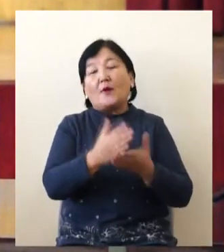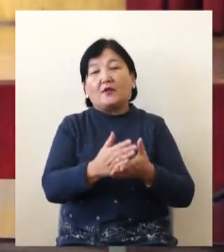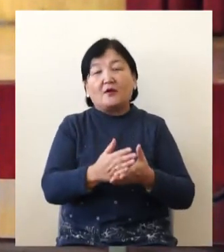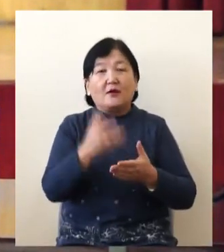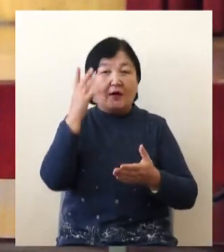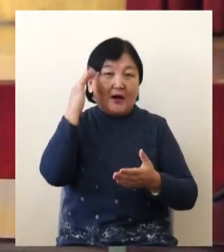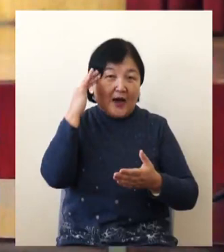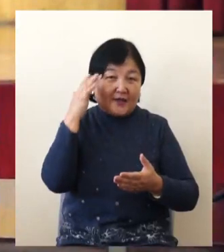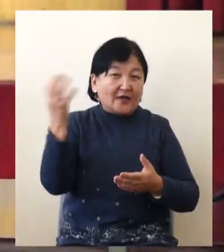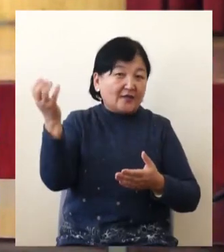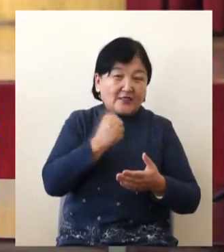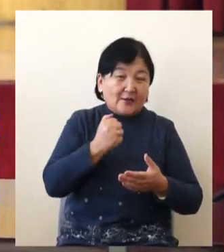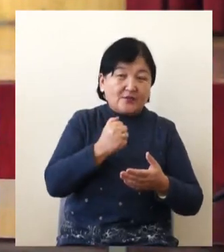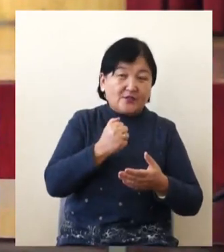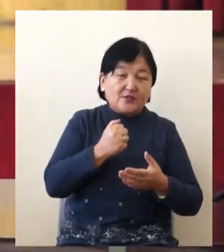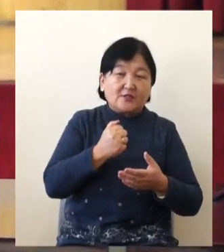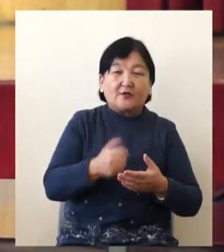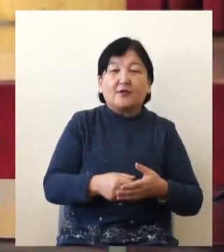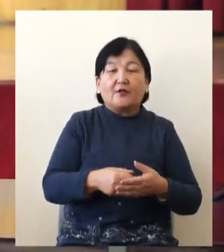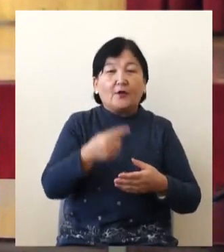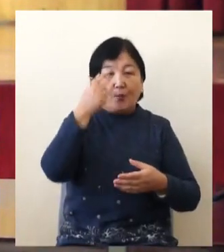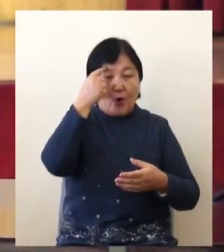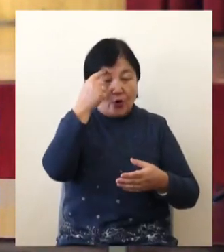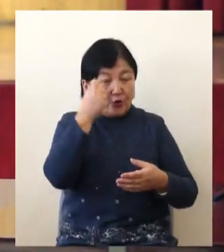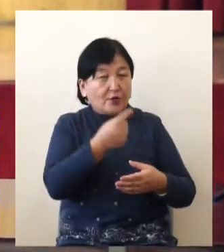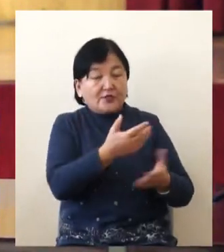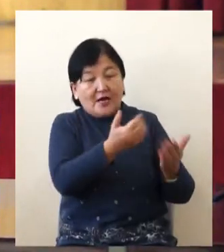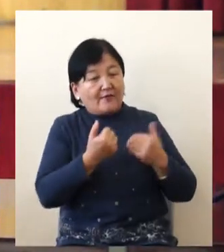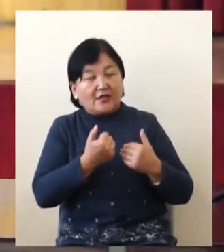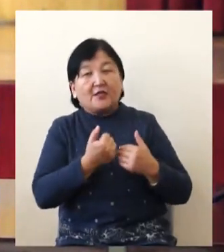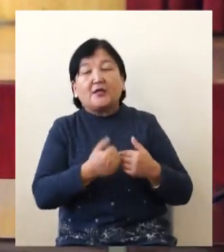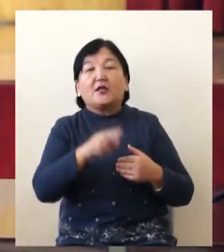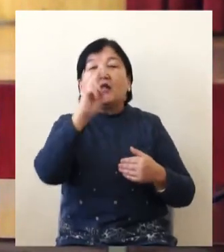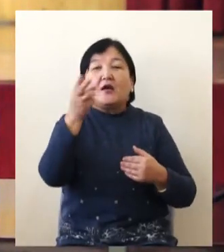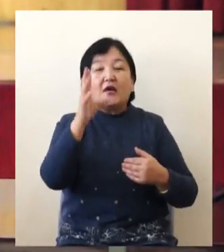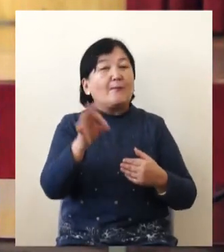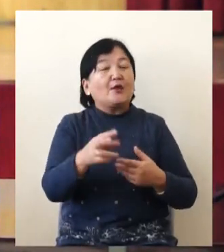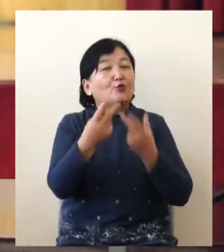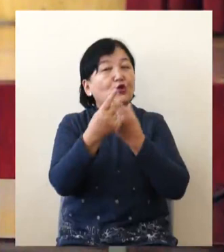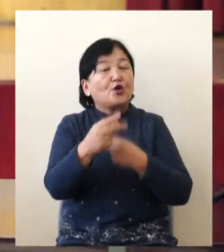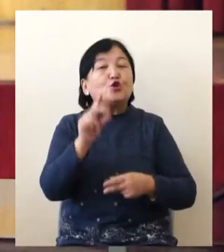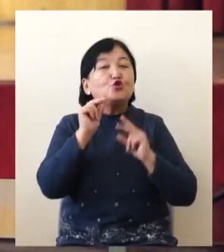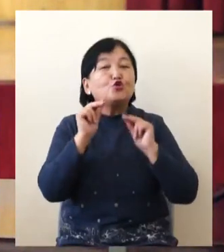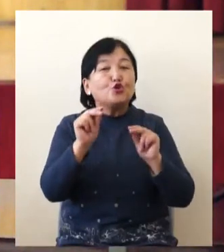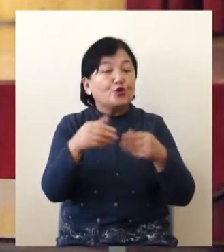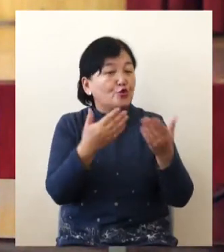Гадаадаас авдаг. Тотоодоос авахаар татвараас чөлөөлдөг тэр компаниудын. Бусад ардчилсан бүх орн төрийн бус